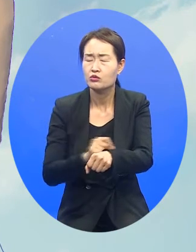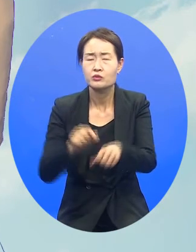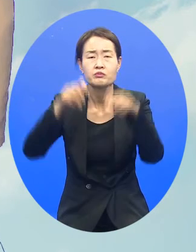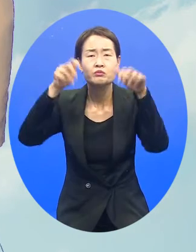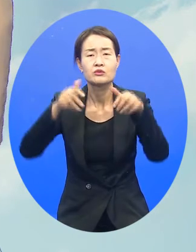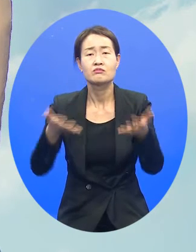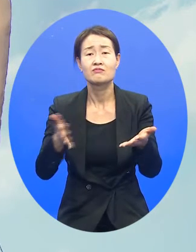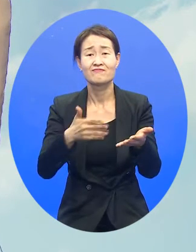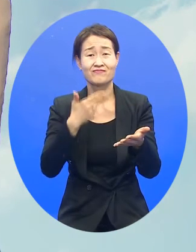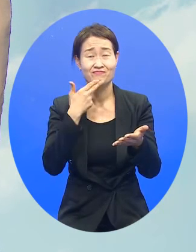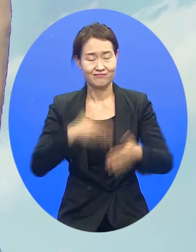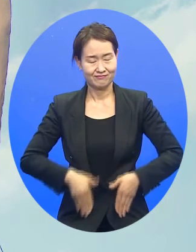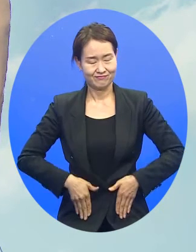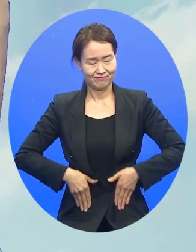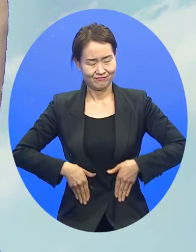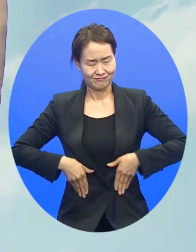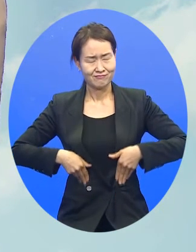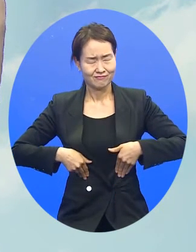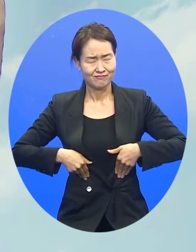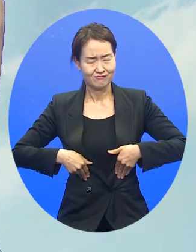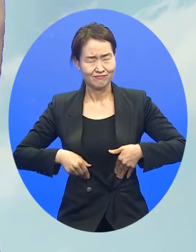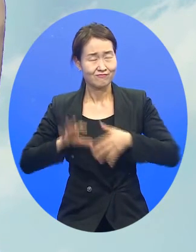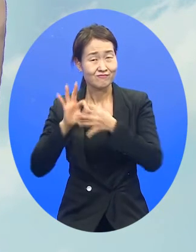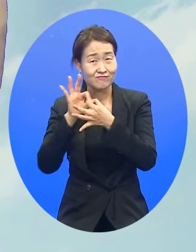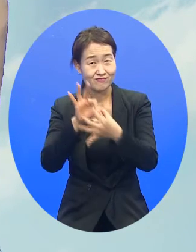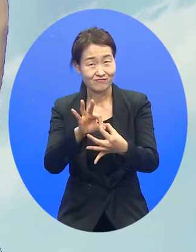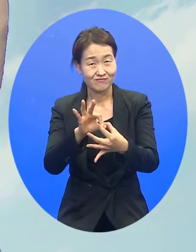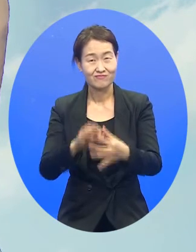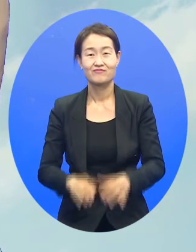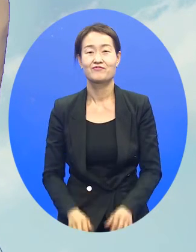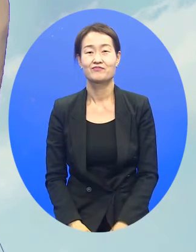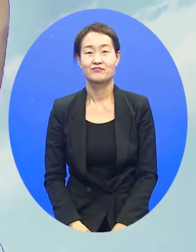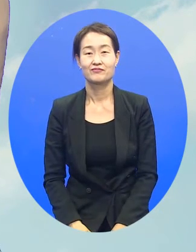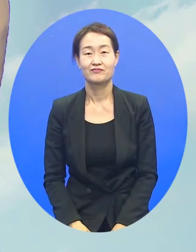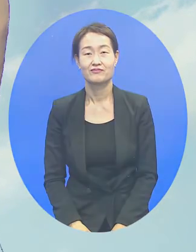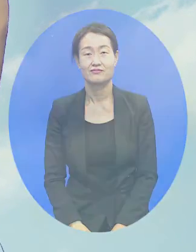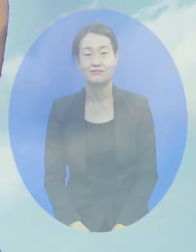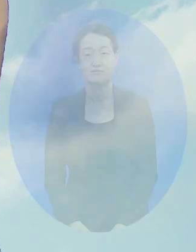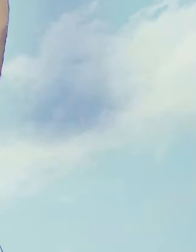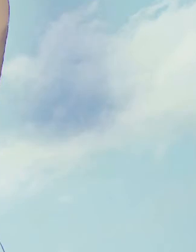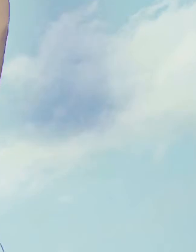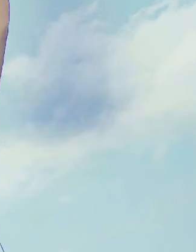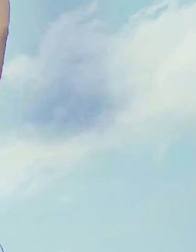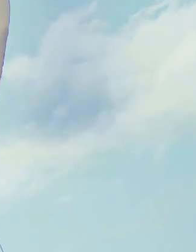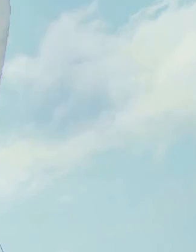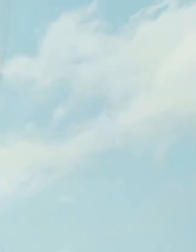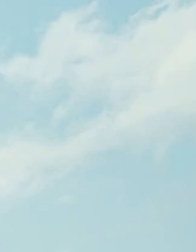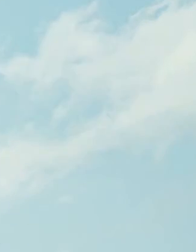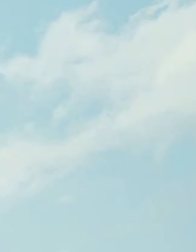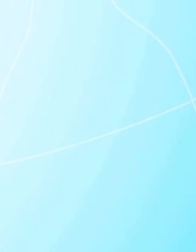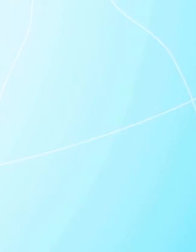당분간 뚜렷한 비 소식 없이 포근한 봄 날씨가 이어질 전망입니다. 날씨 정보였습니다.